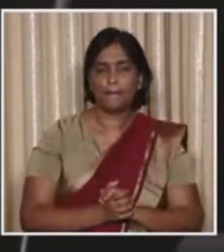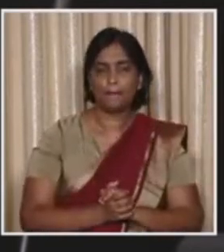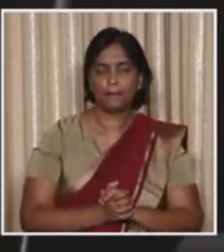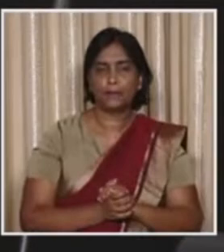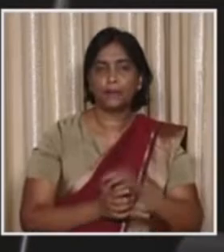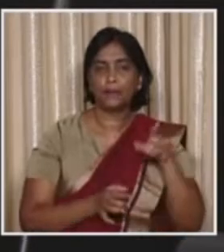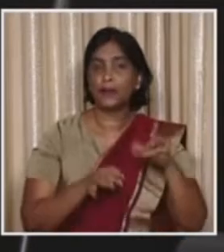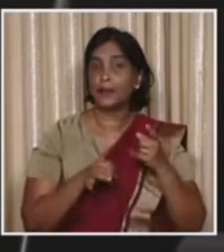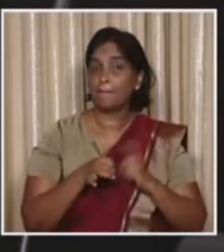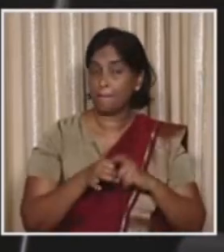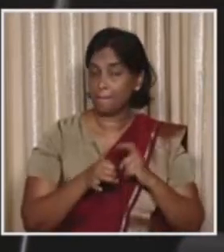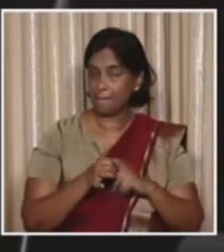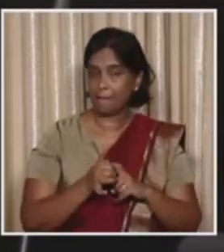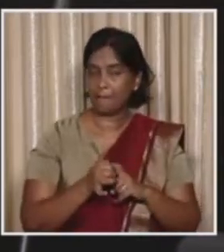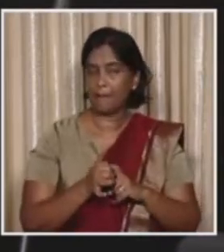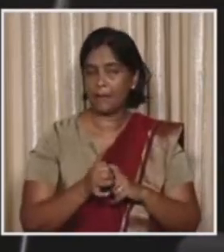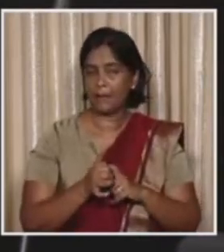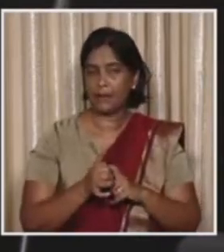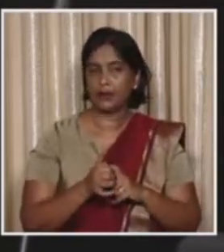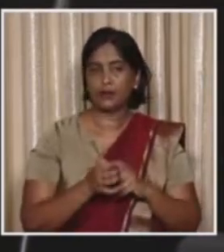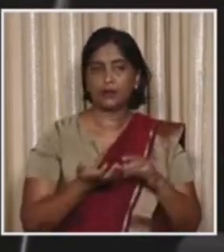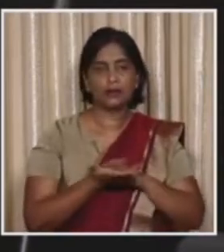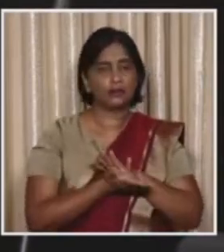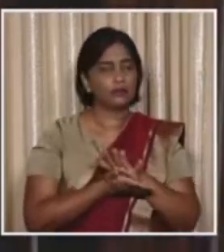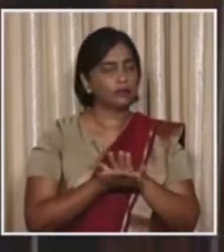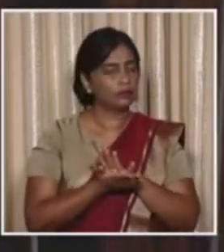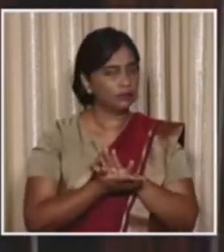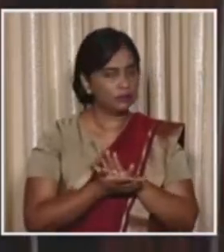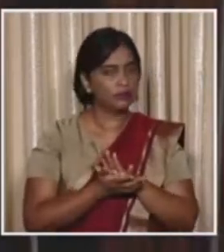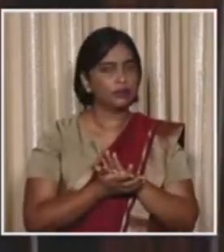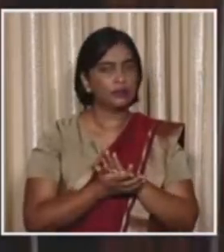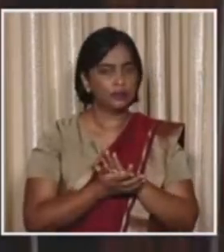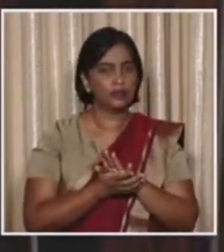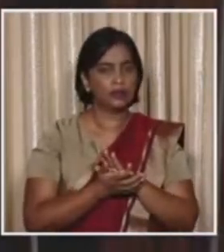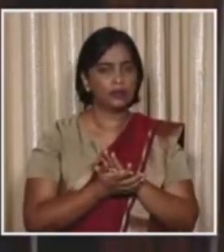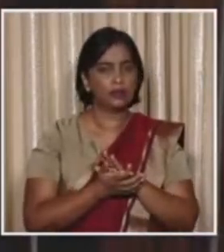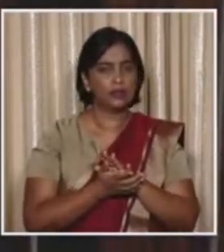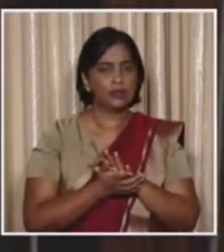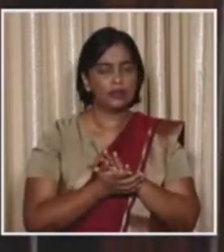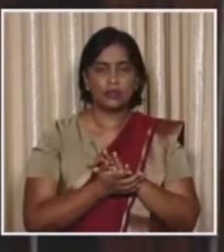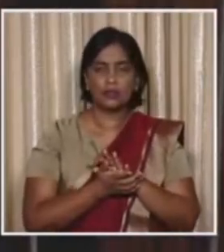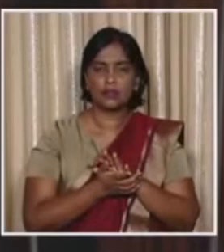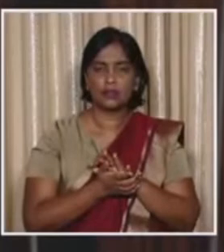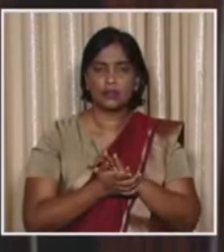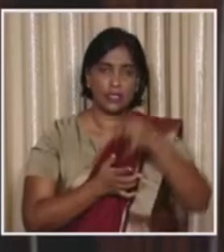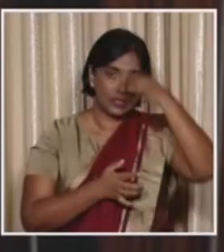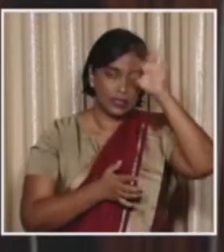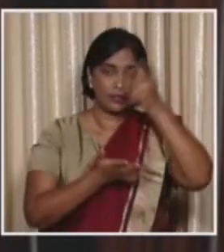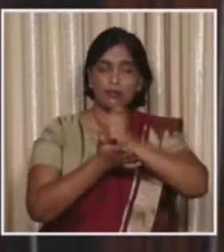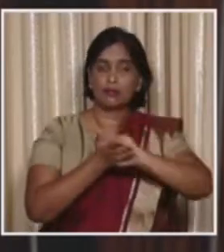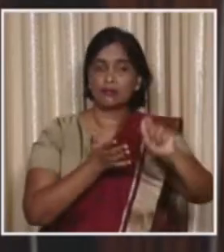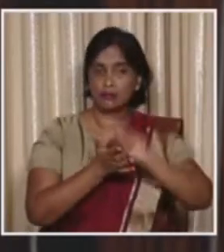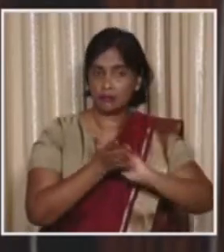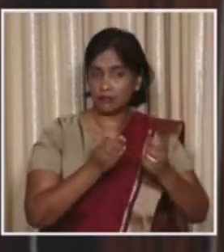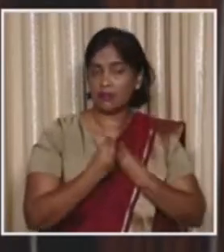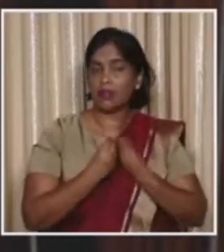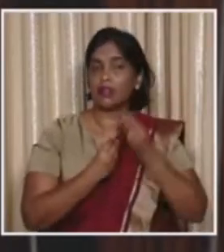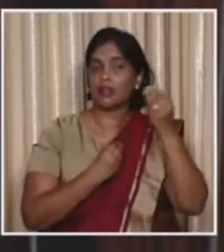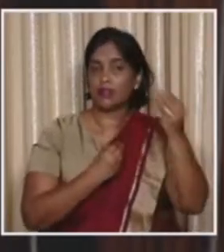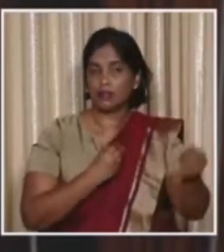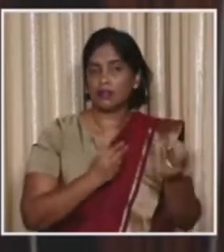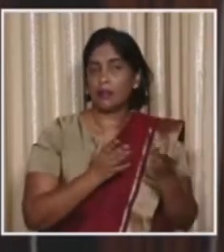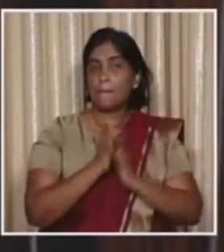මේ ප්‍රශ්නය පැහැදිලිව විවහාර සිංහලෙන් කියලා පාර්ලිමේන්තු කාර්යාංශයට බාර දුන්නා.